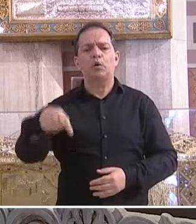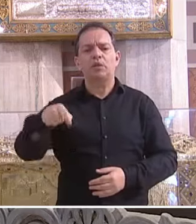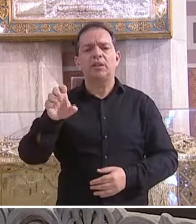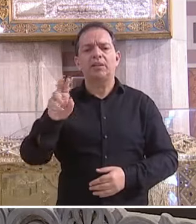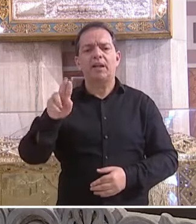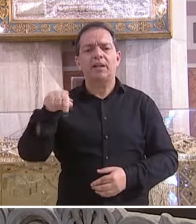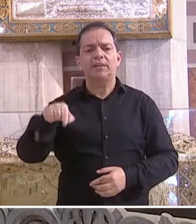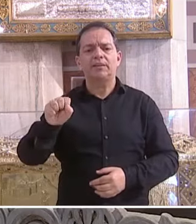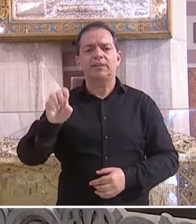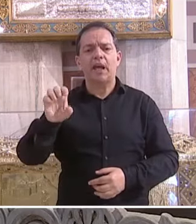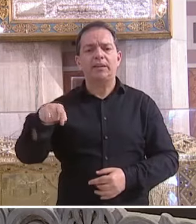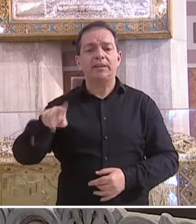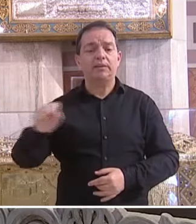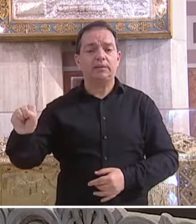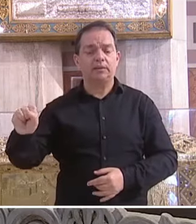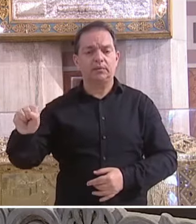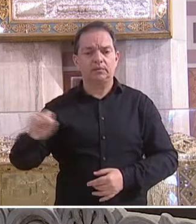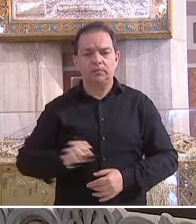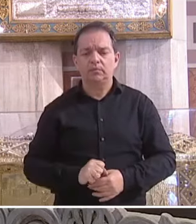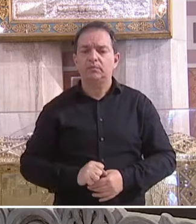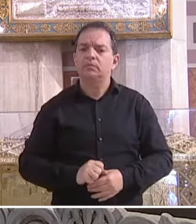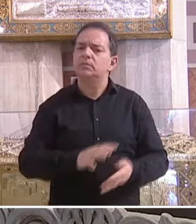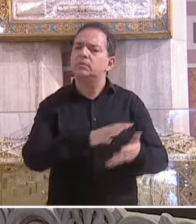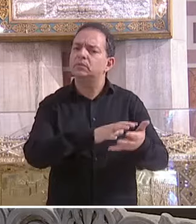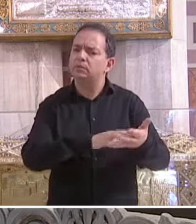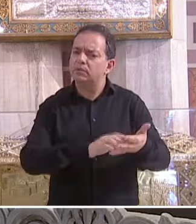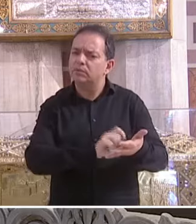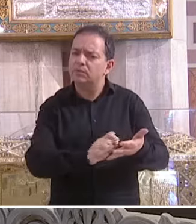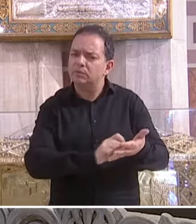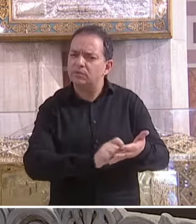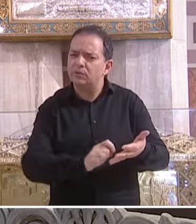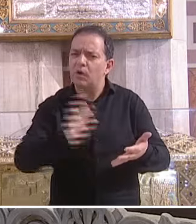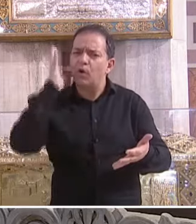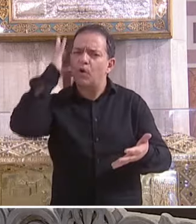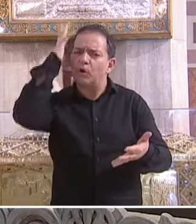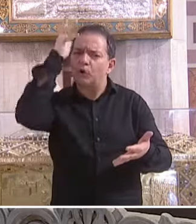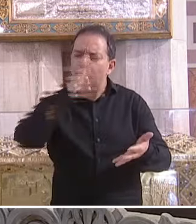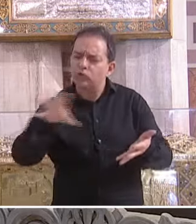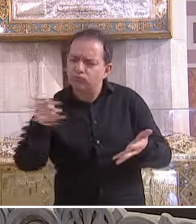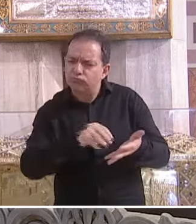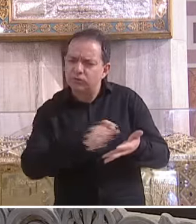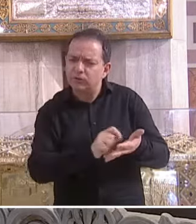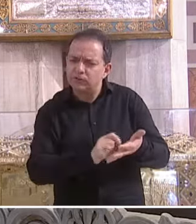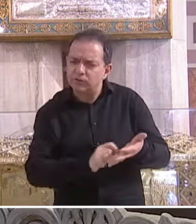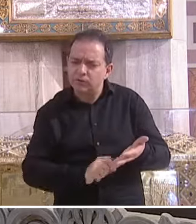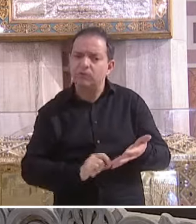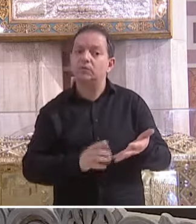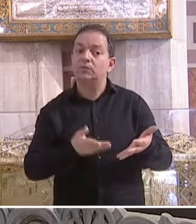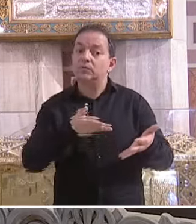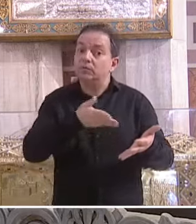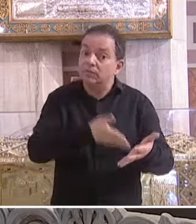συγγραφέας μεταξύ άλλων των απομνημονευμάτων του Κολοκοτρώνη, έλεγε: «Εις την